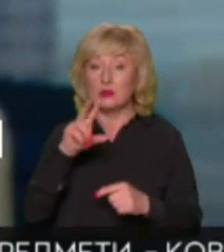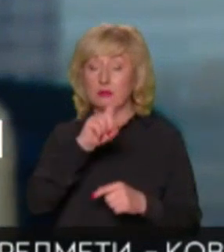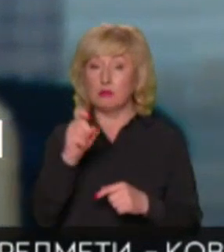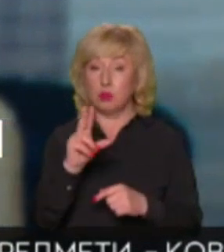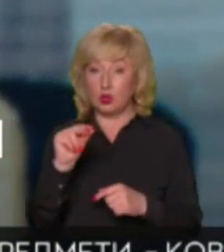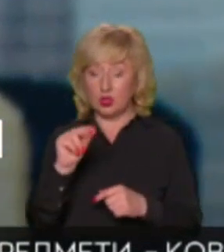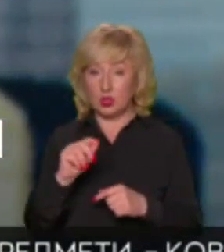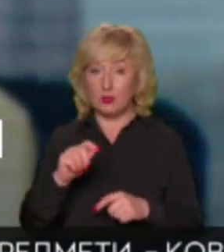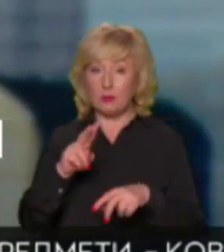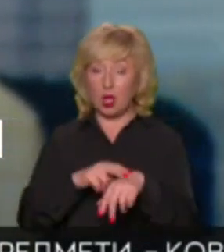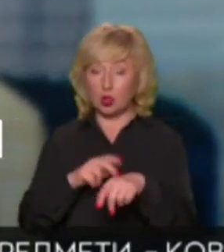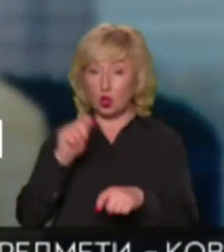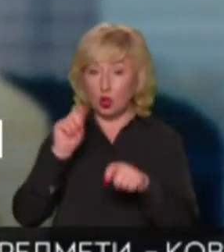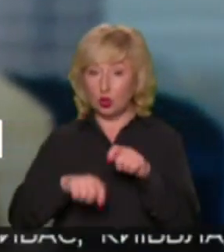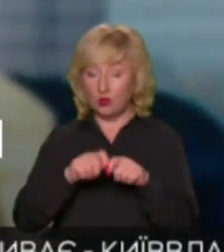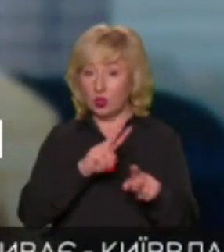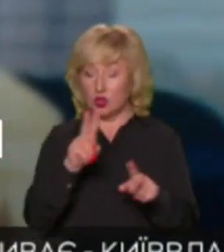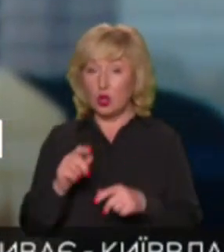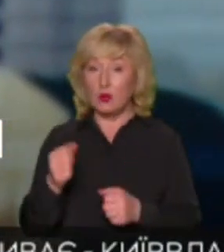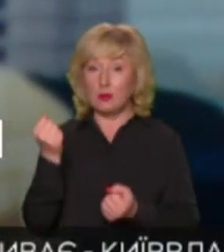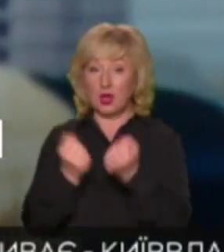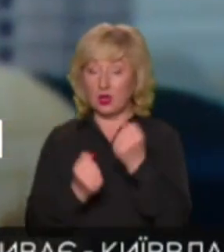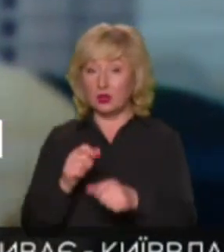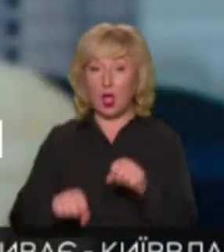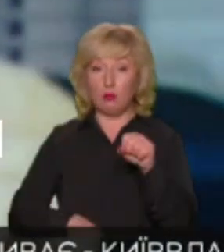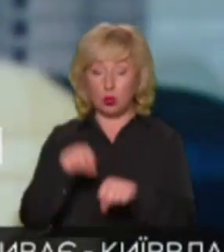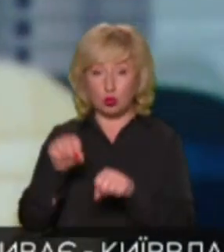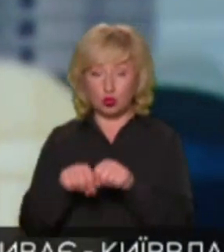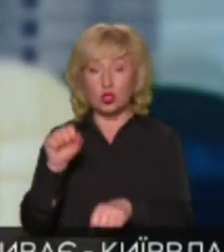патрульні контролюватимуть, аби ніхто із перевізників не порушував і зупинявся вчасно.